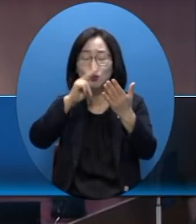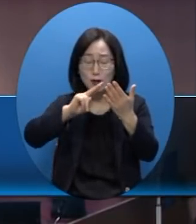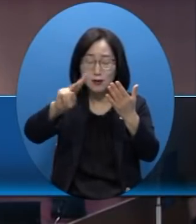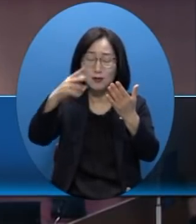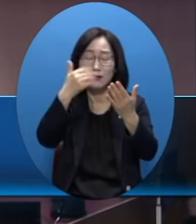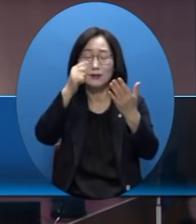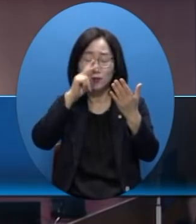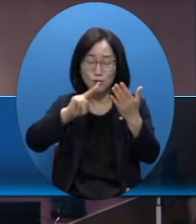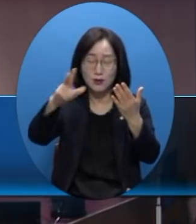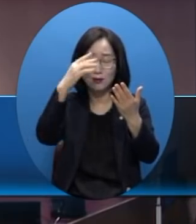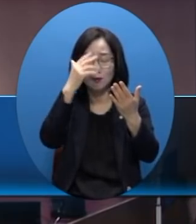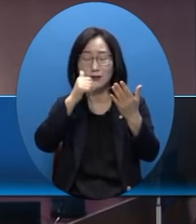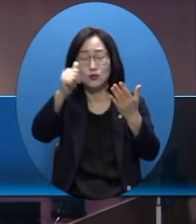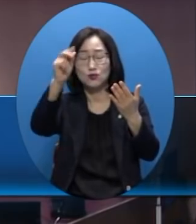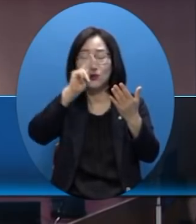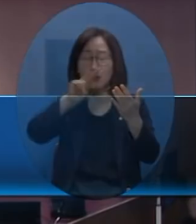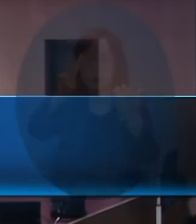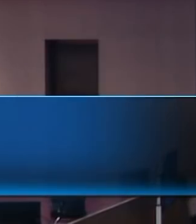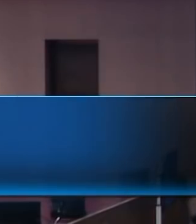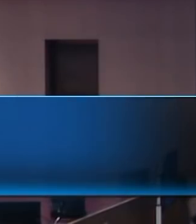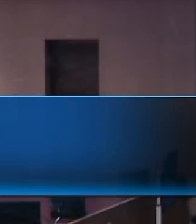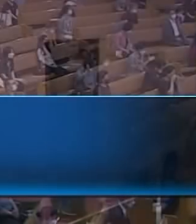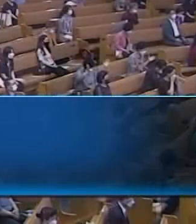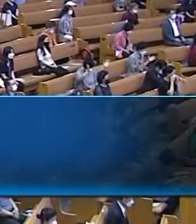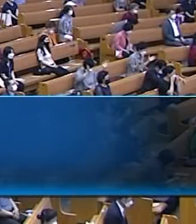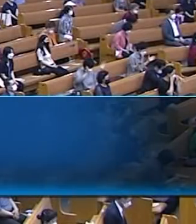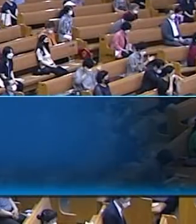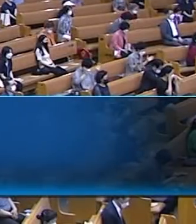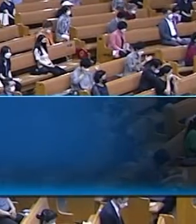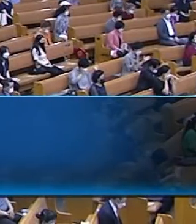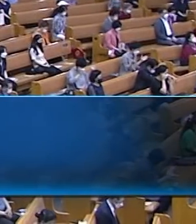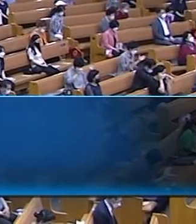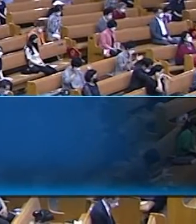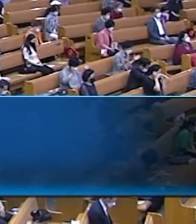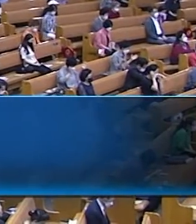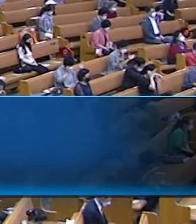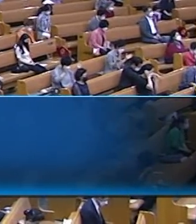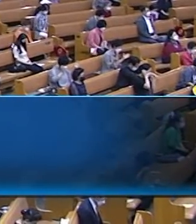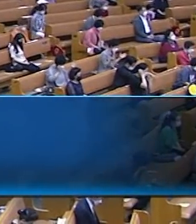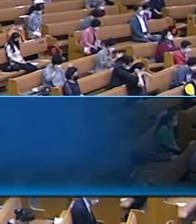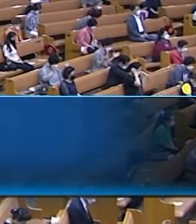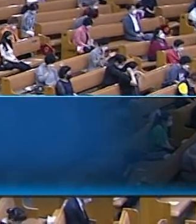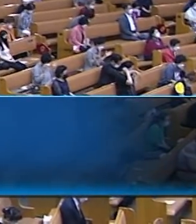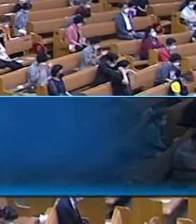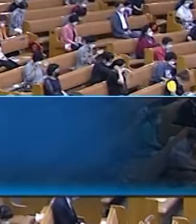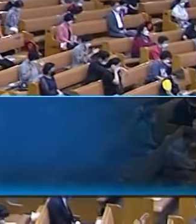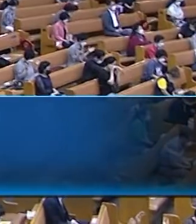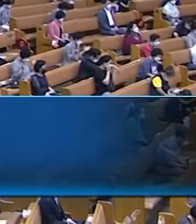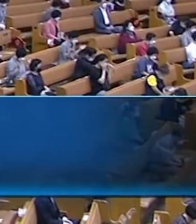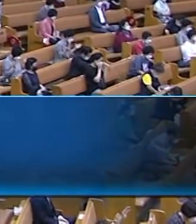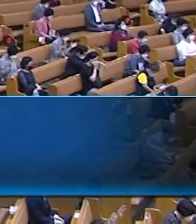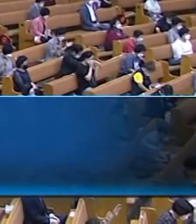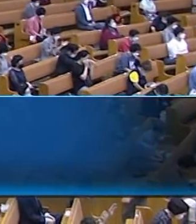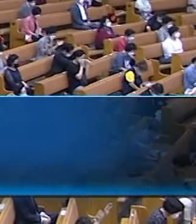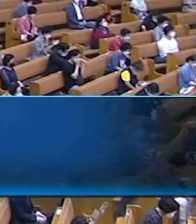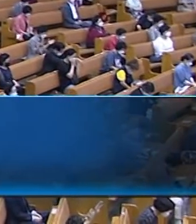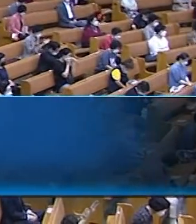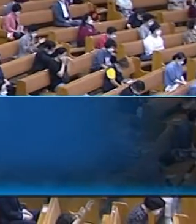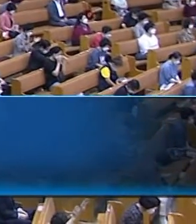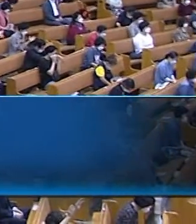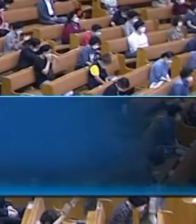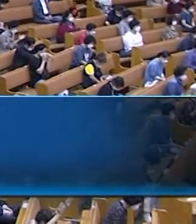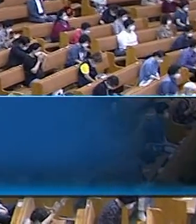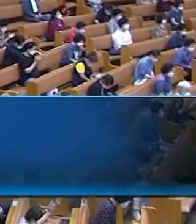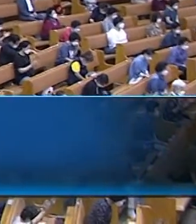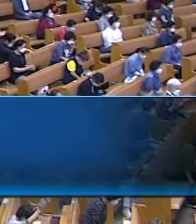주여! 주여, 주여, 사랑과 은혜와 자비하신 하나님 아버지 앞에 간절히도 합니다. 저를 성령으로